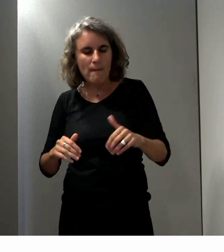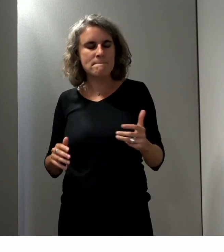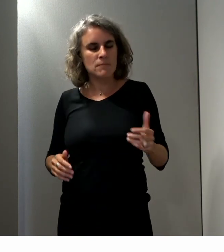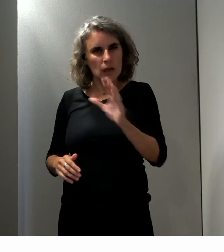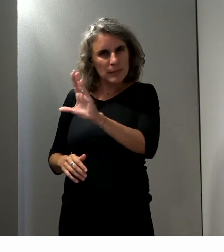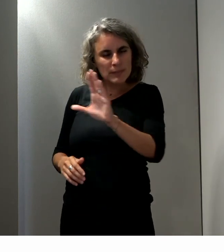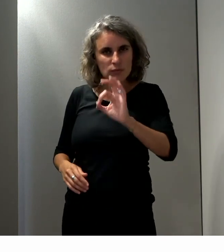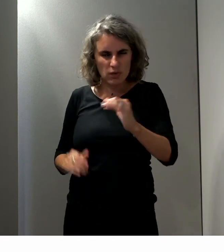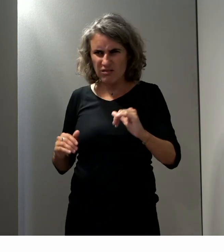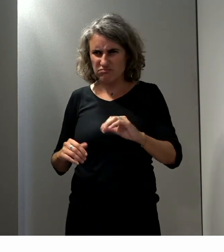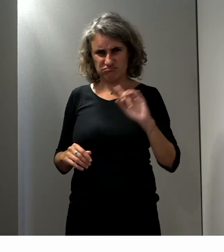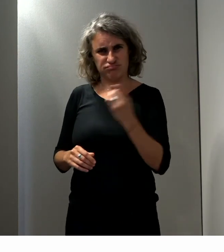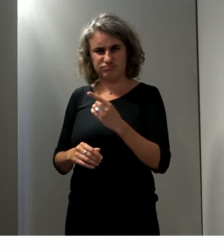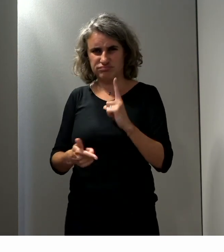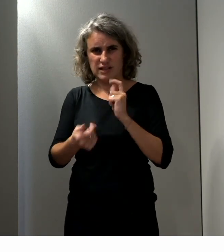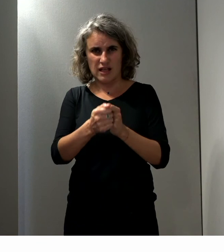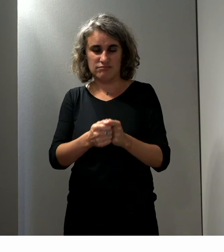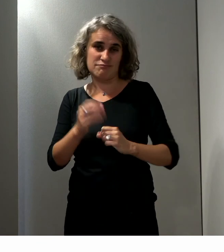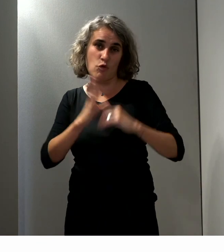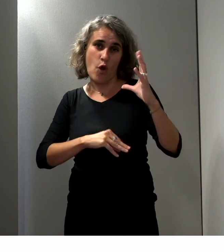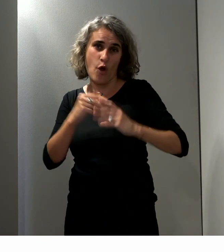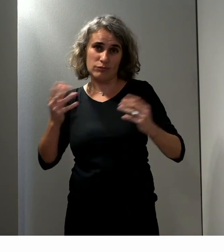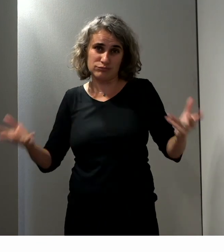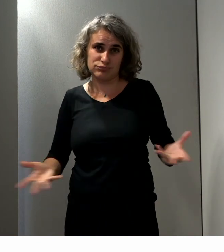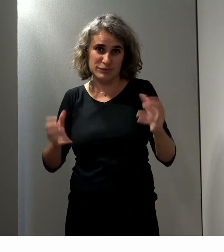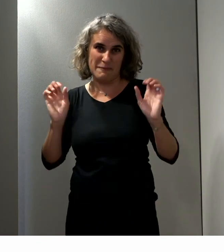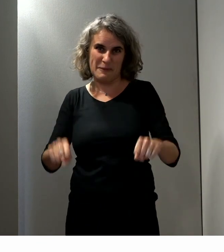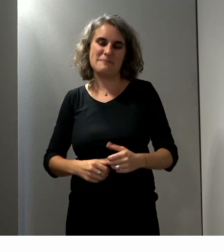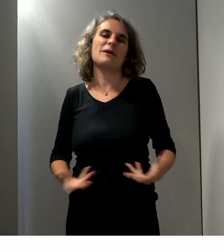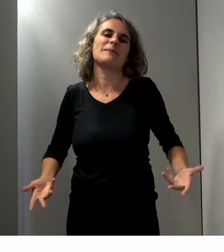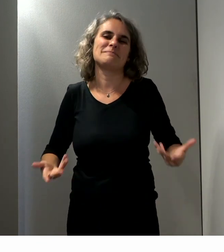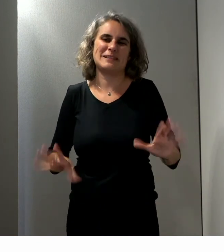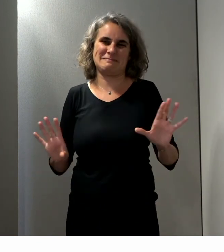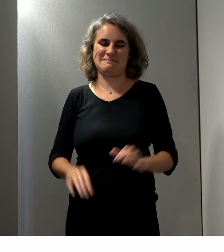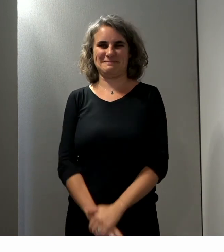quelque part. Voilà, et voilà, pour plus de bonheur, on peut dire ça comme ça. Donc on va terminer la table ronde là-dessus.